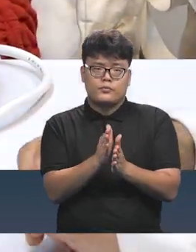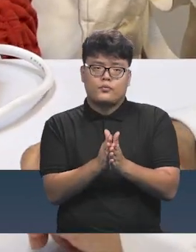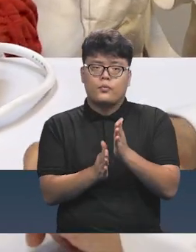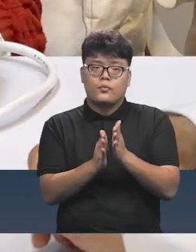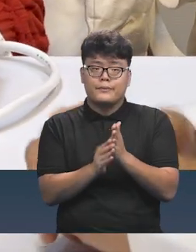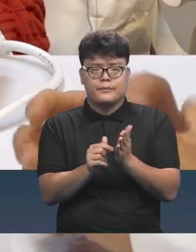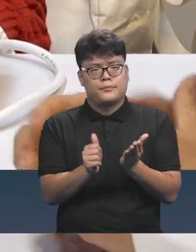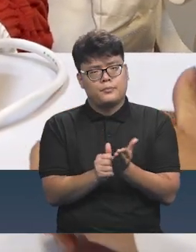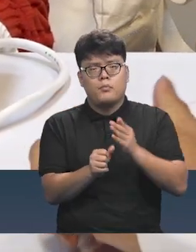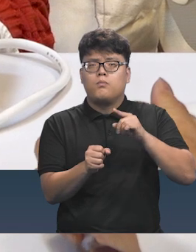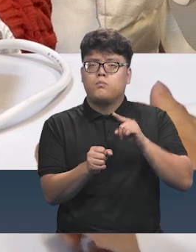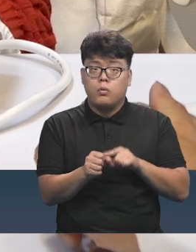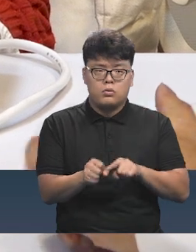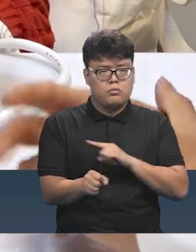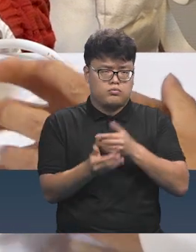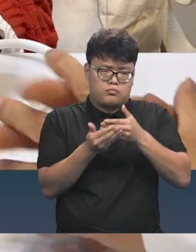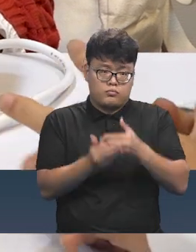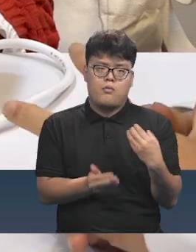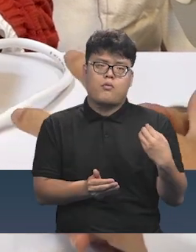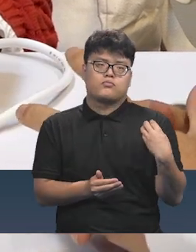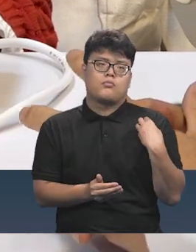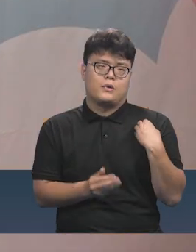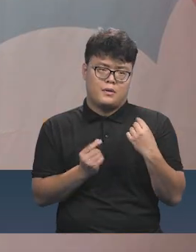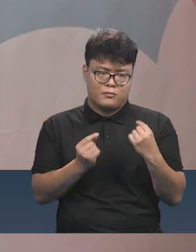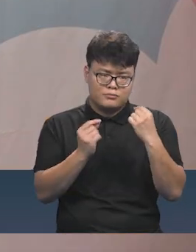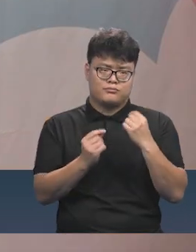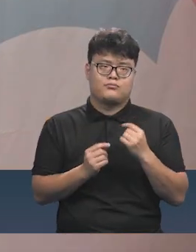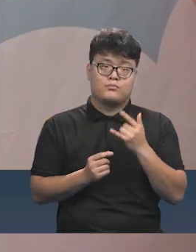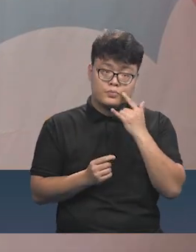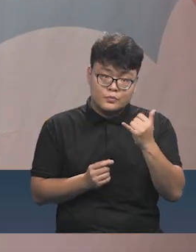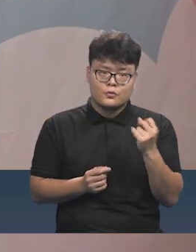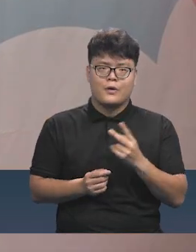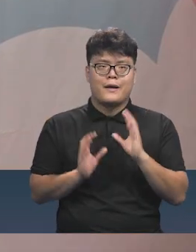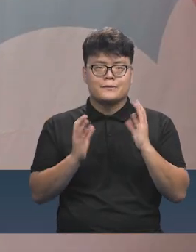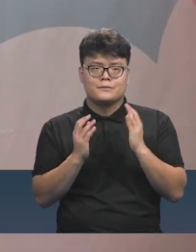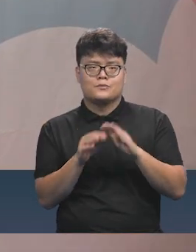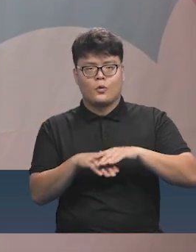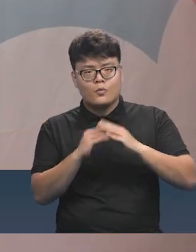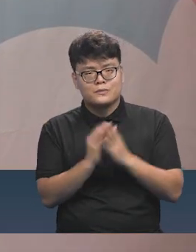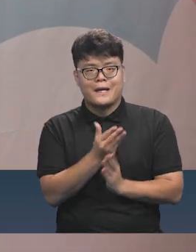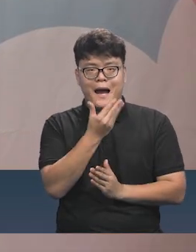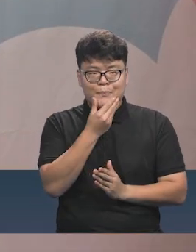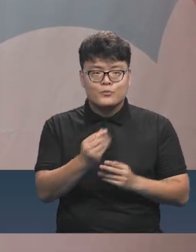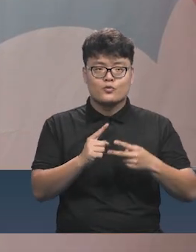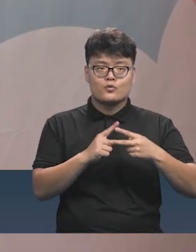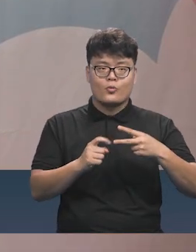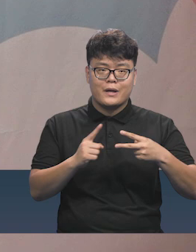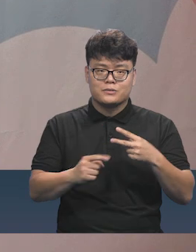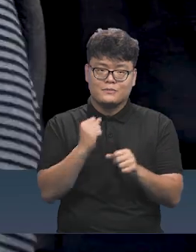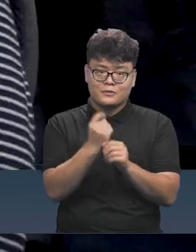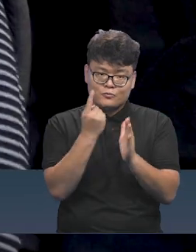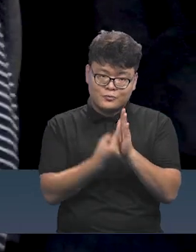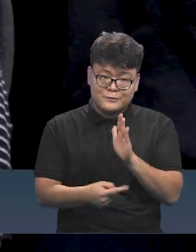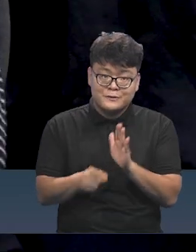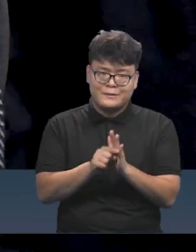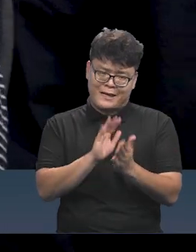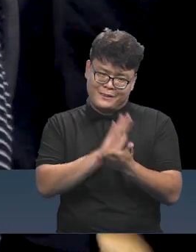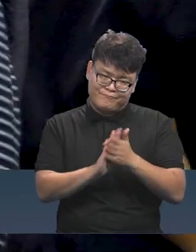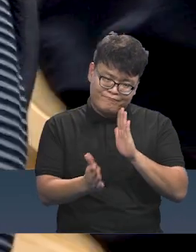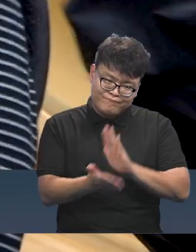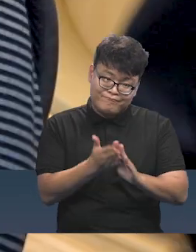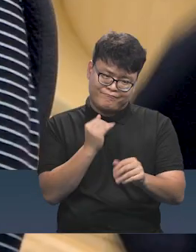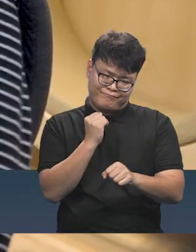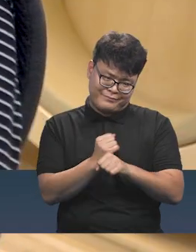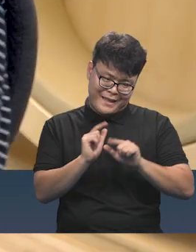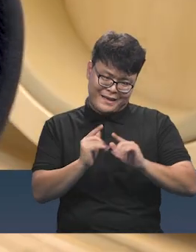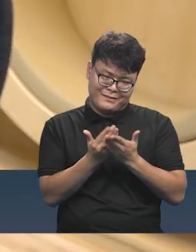군은 아가사랑 센터가 아이키우기 좋은 도시를 조성하 데에 중요한 역할을 할 수 있도록 노력하고 부모와 아이